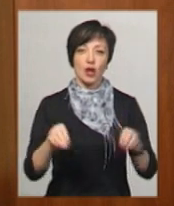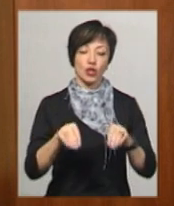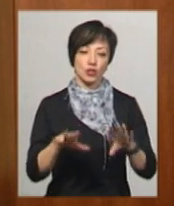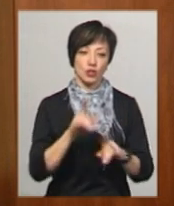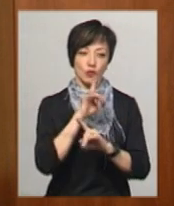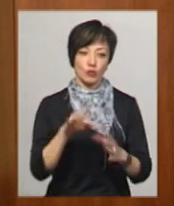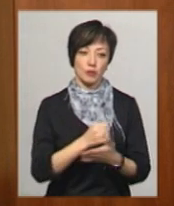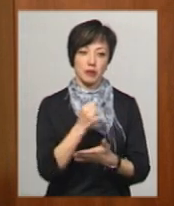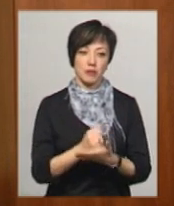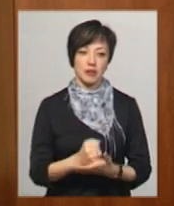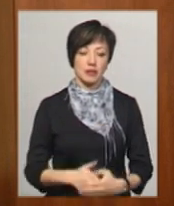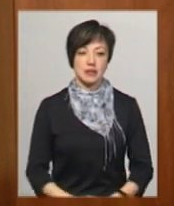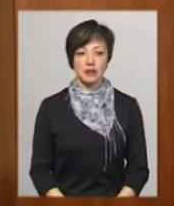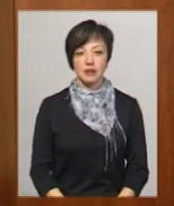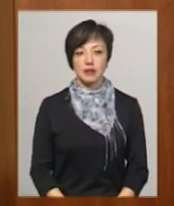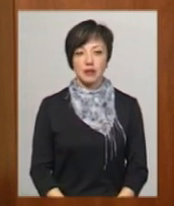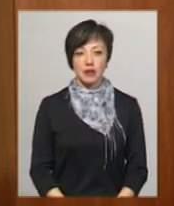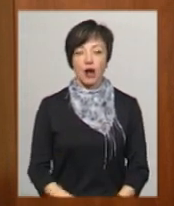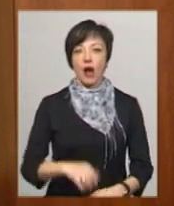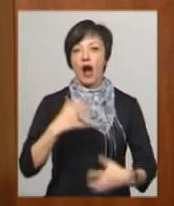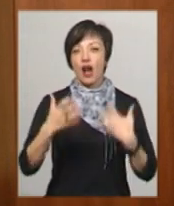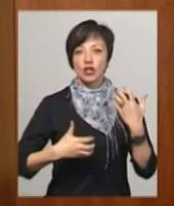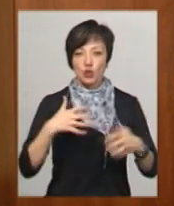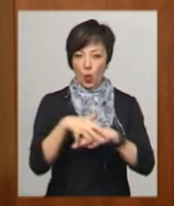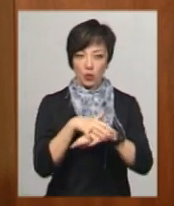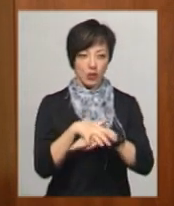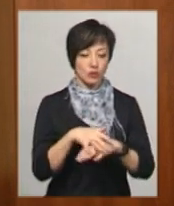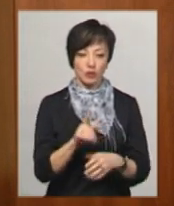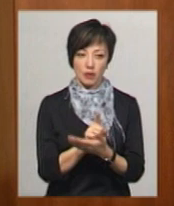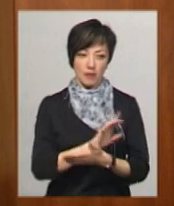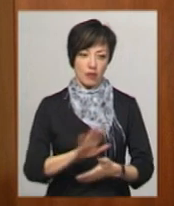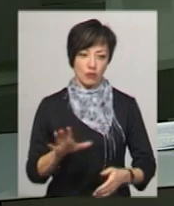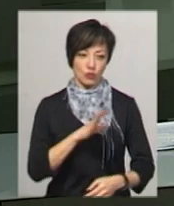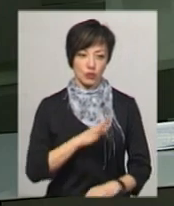буде прийматися. То в нас ніякого ажіотажу не має бути.